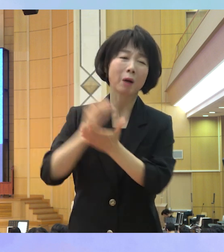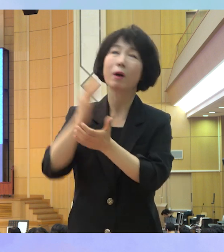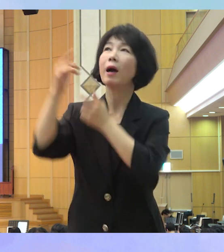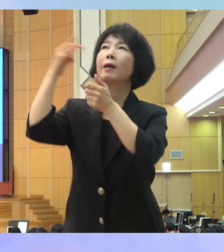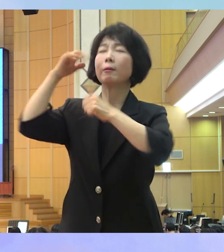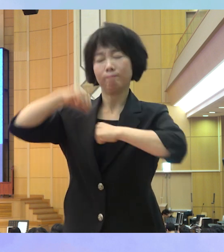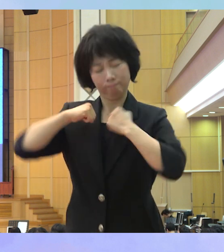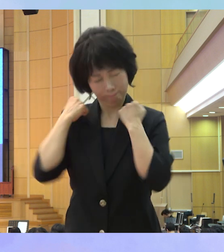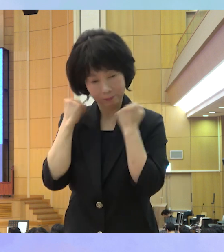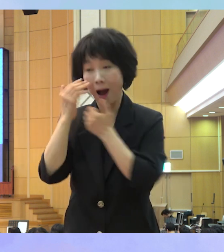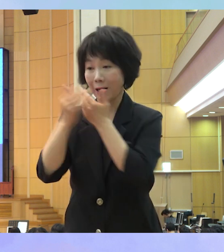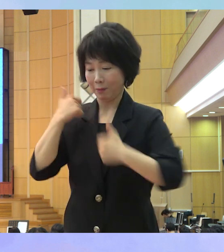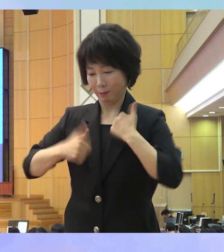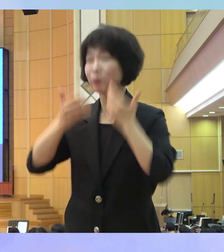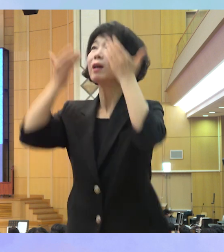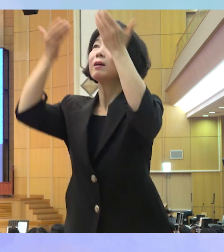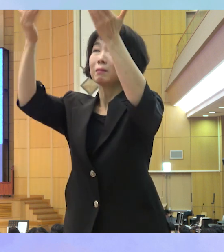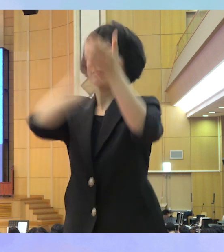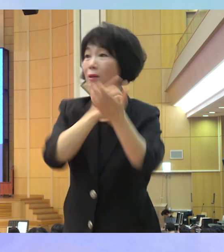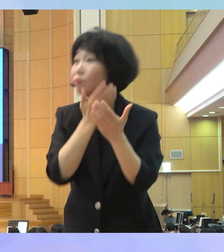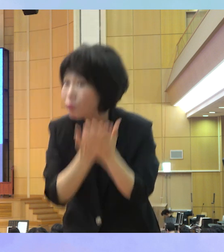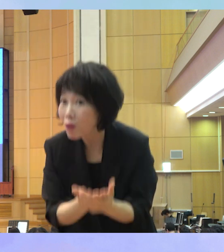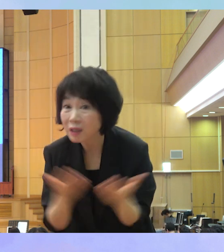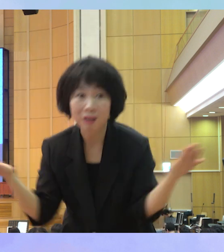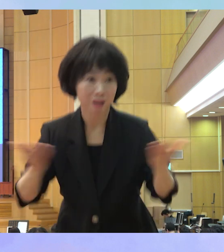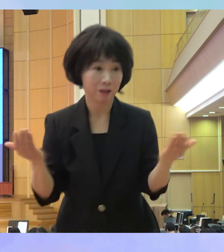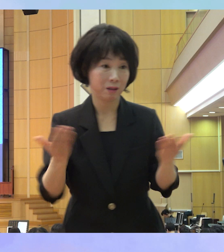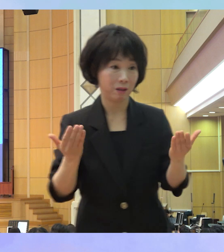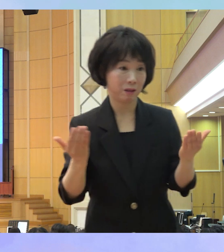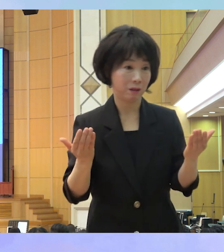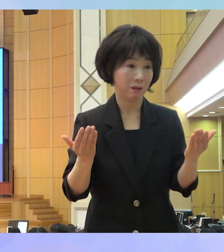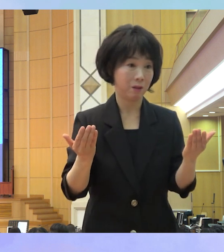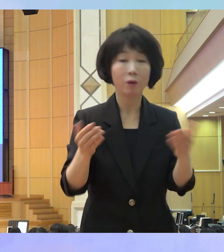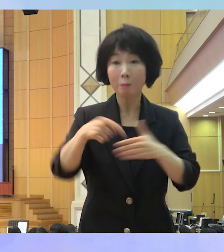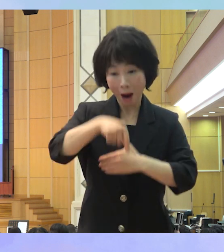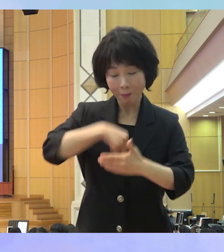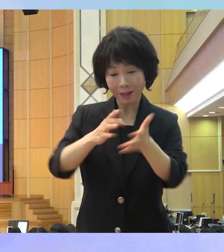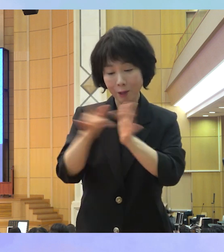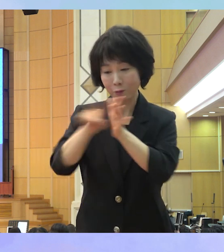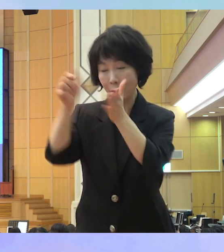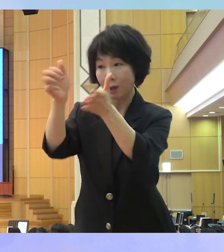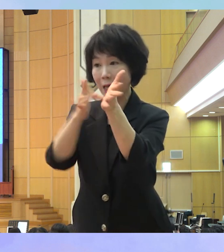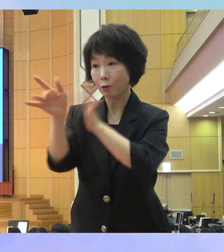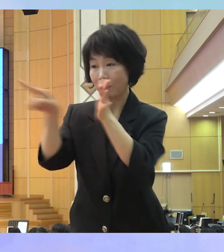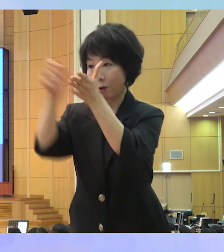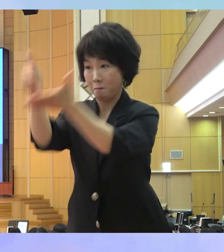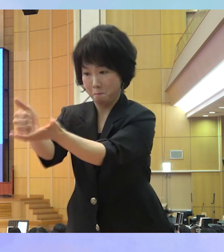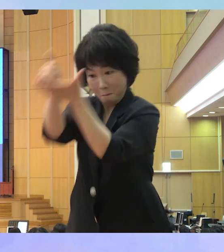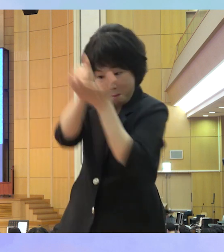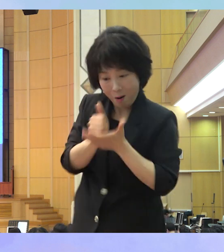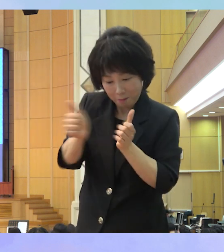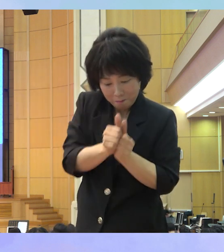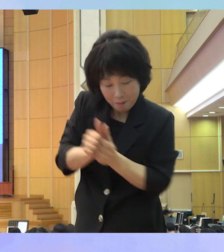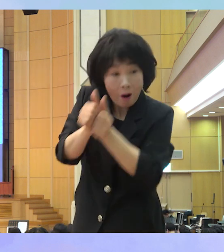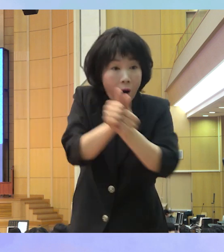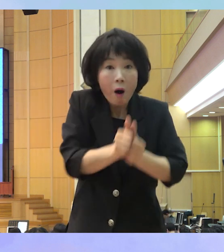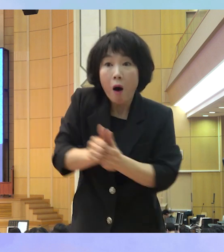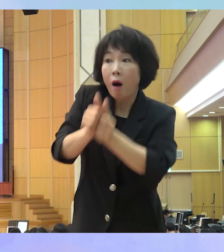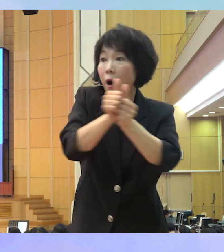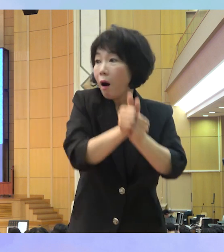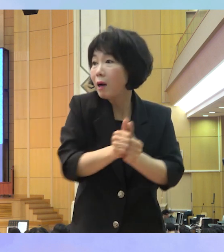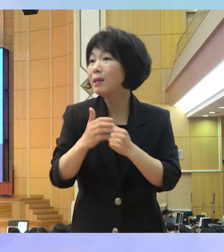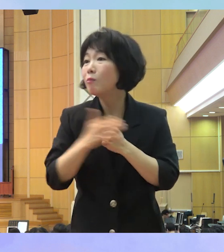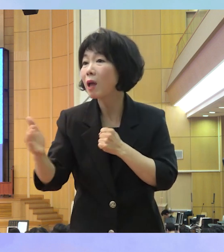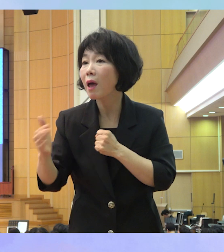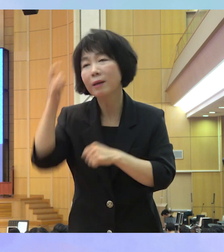하나님을 기쁘시게 해드려야 되고. 근데 예수를 모시고 사는 것을 우리가 신앙생활대로 예수님을